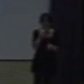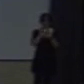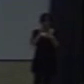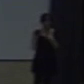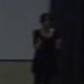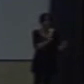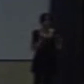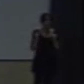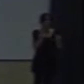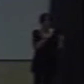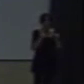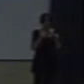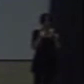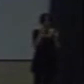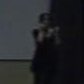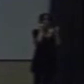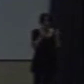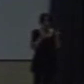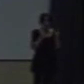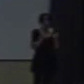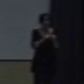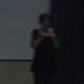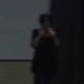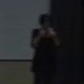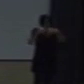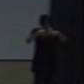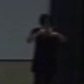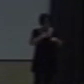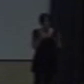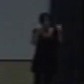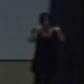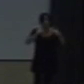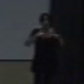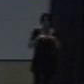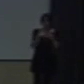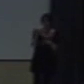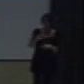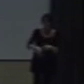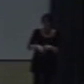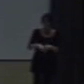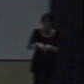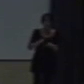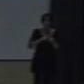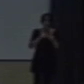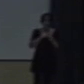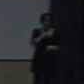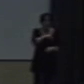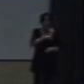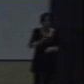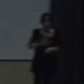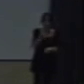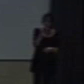faríem una altra funció social. I amb la Marató a vegades es demostra que treus els valors positius de la gent, no? La